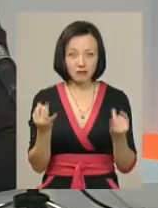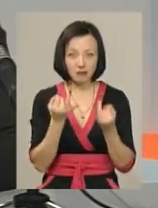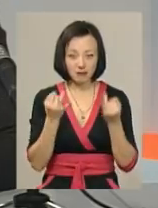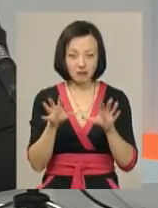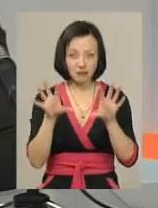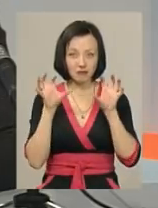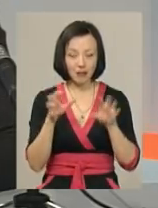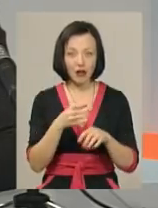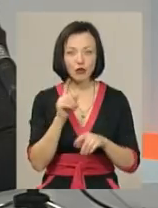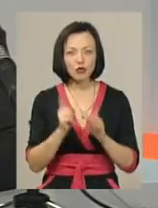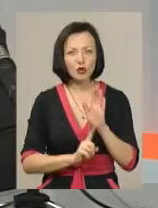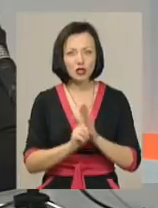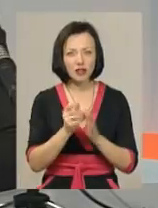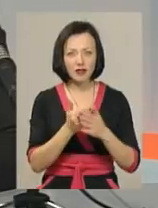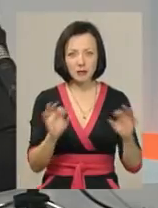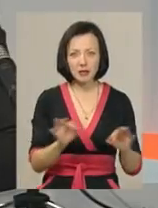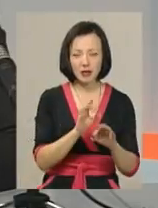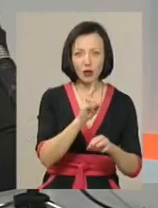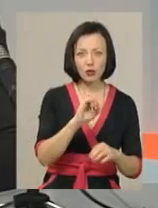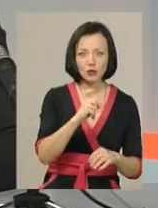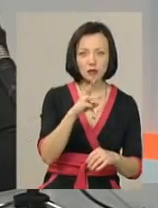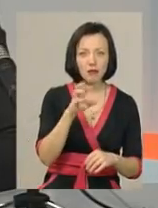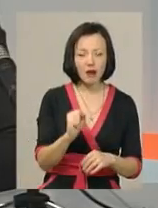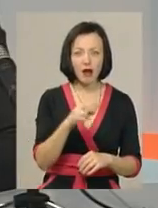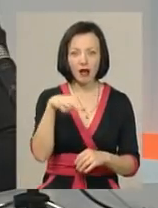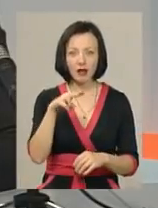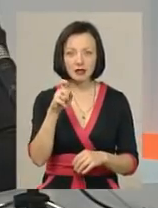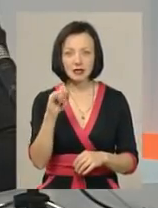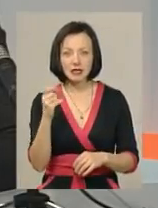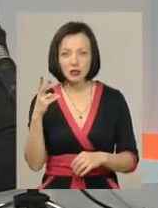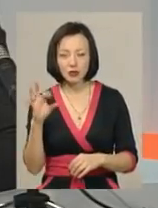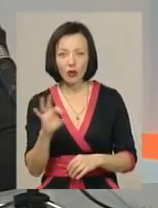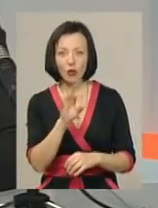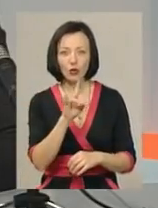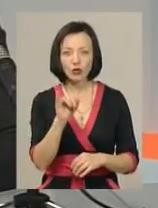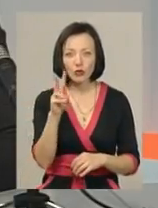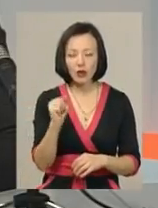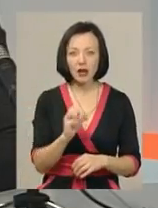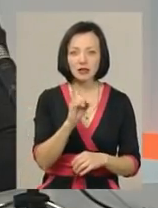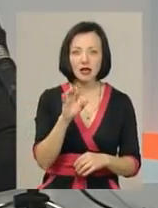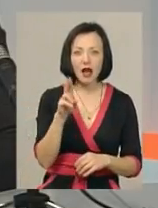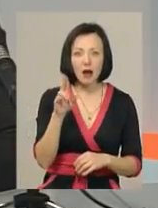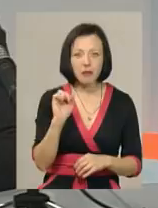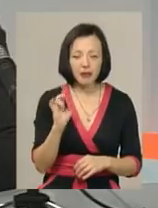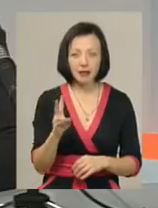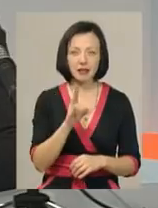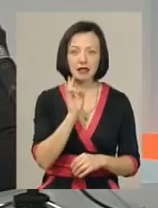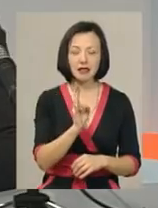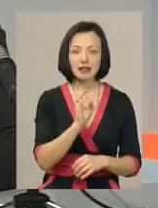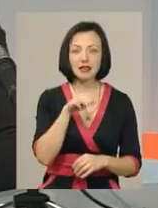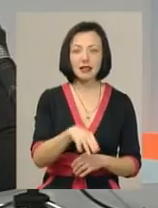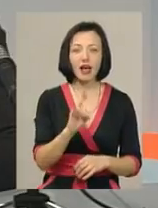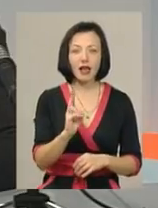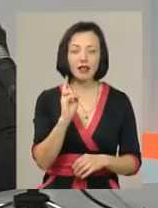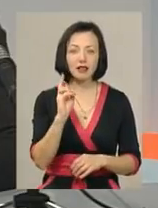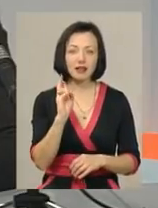цікаво тому що починаючи від пісень Кузьми Дзідзо онуки Скрябіна ТНК Тобто всі